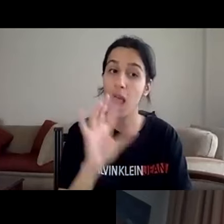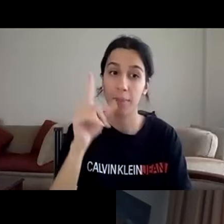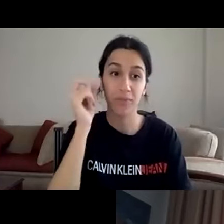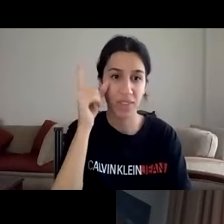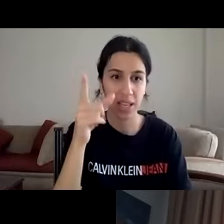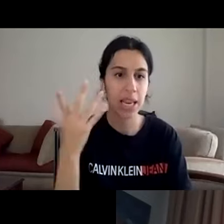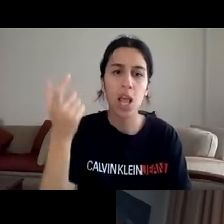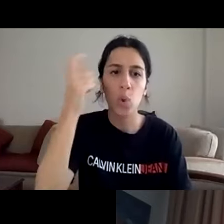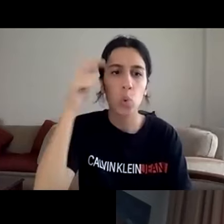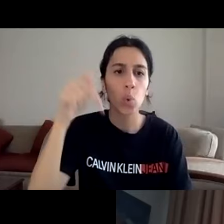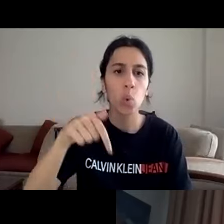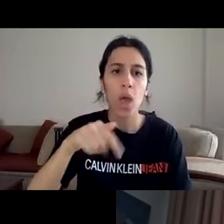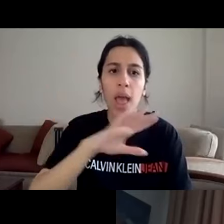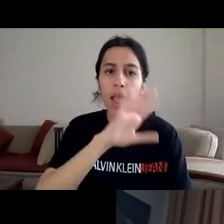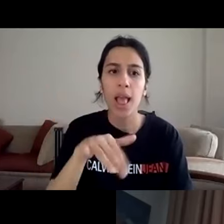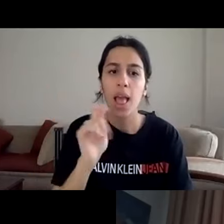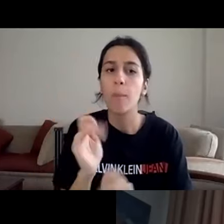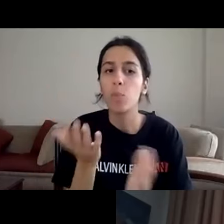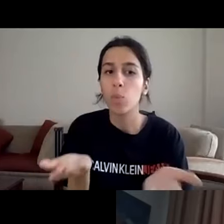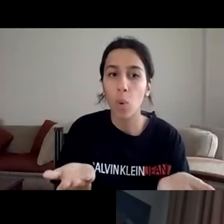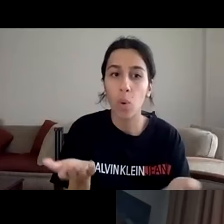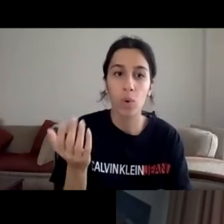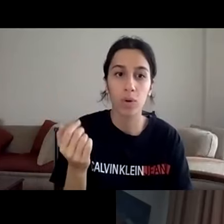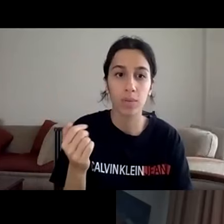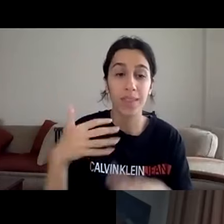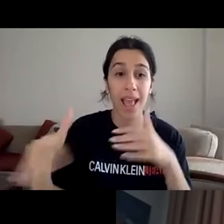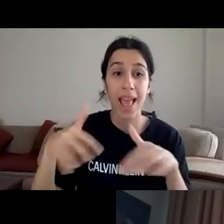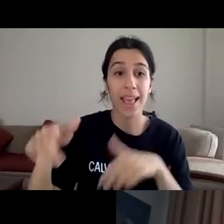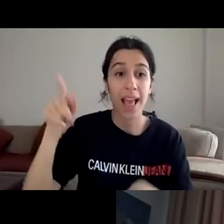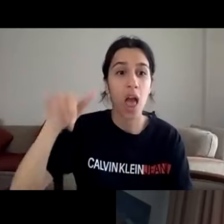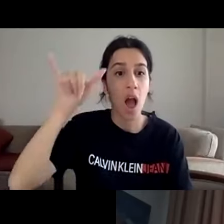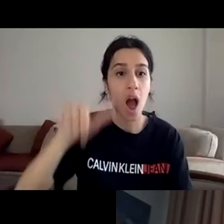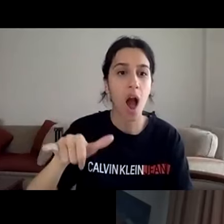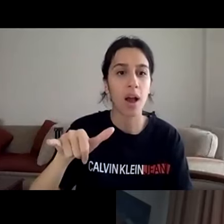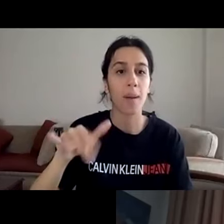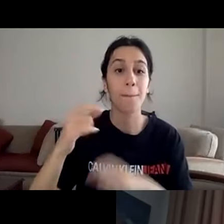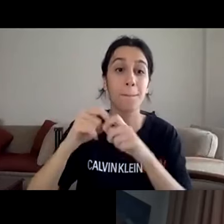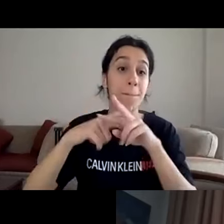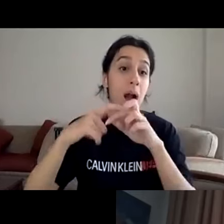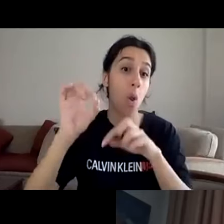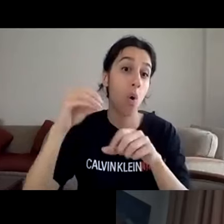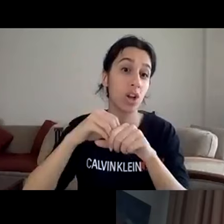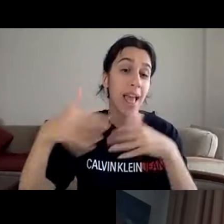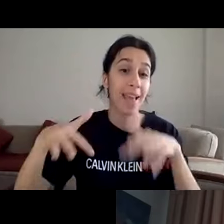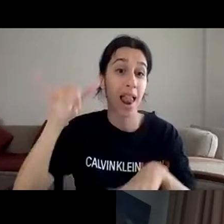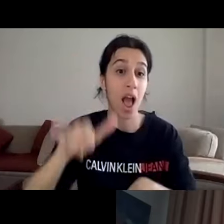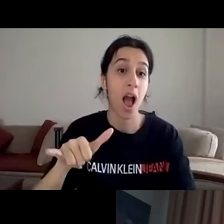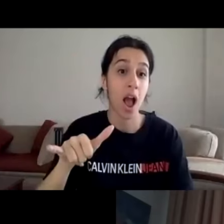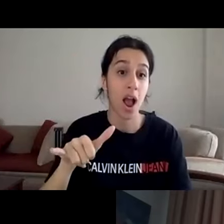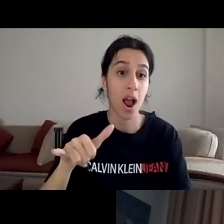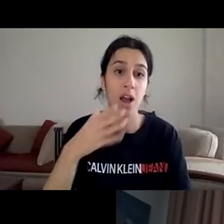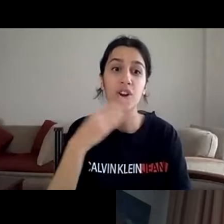Niye Türkiye'de bu çocuklar bunu yapmıyor? Çünkü engelli hakları, baroda özellikle engelli hakları ile çalışan